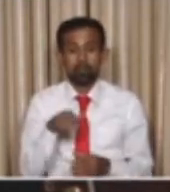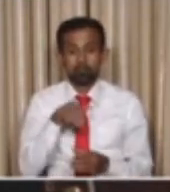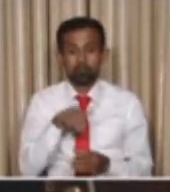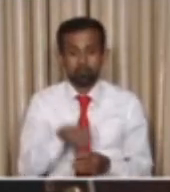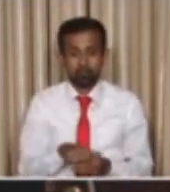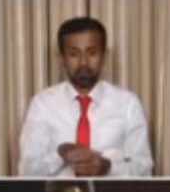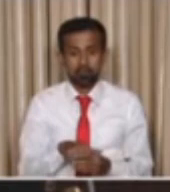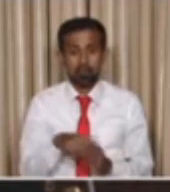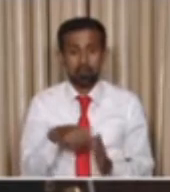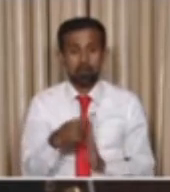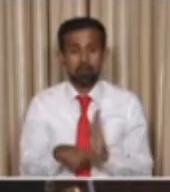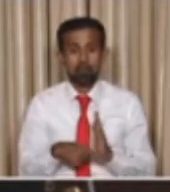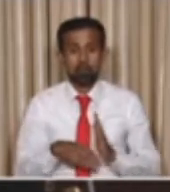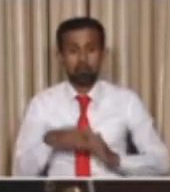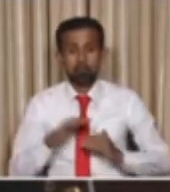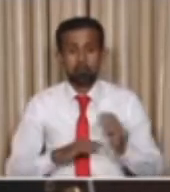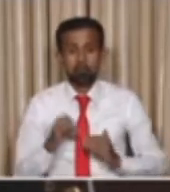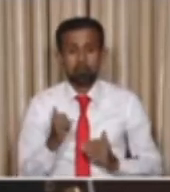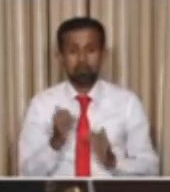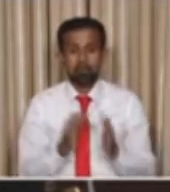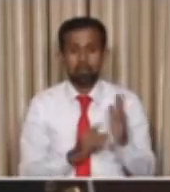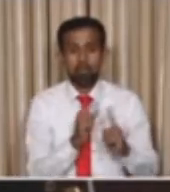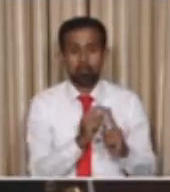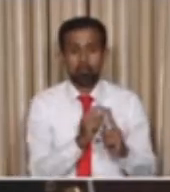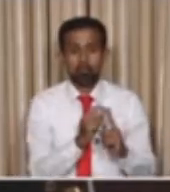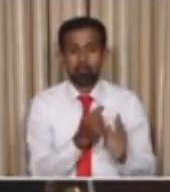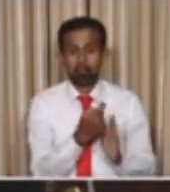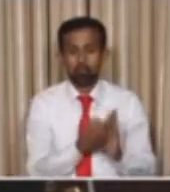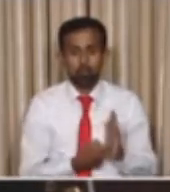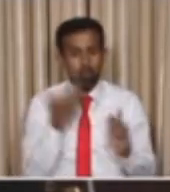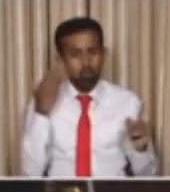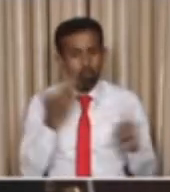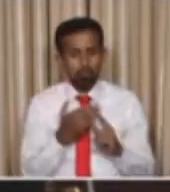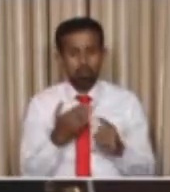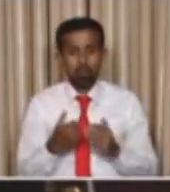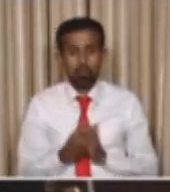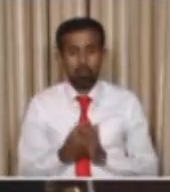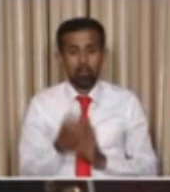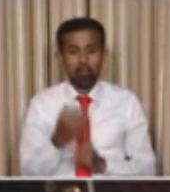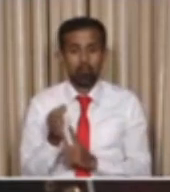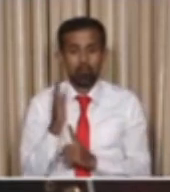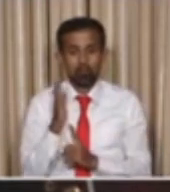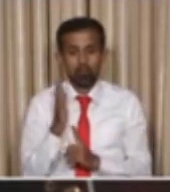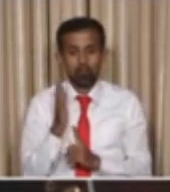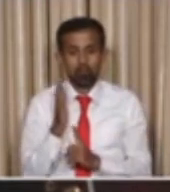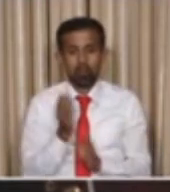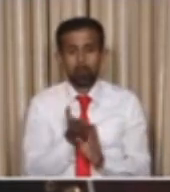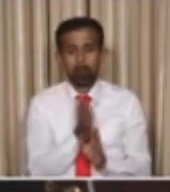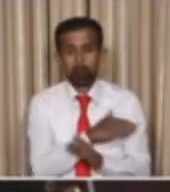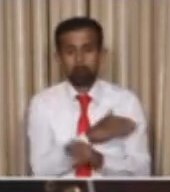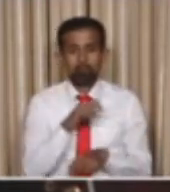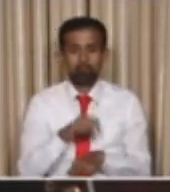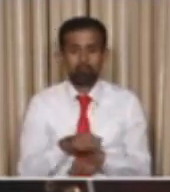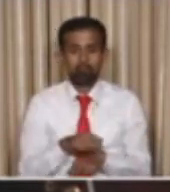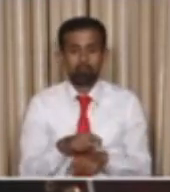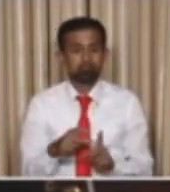ඒදී දේශීය වශයෙන් මේ රටේ අනුගමනය කරන සමහර අමාත්‍යාංශවල ප්‍රතිපත්ති සම්බන්ධයෙන් අපි ගරු සභාපතිතුමනි පහුගිය